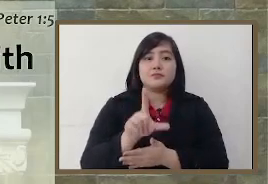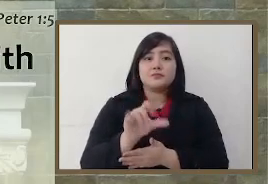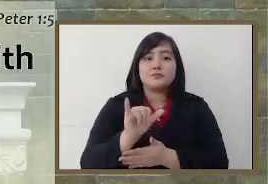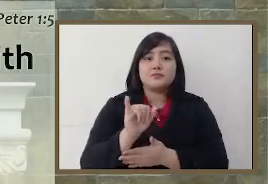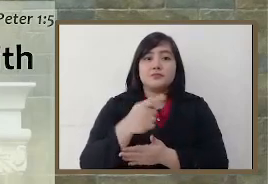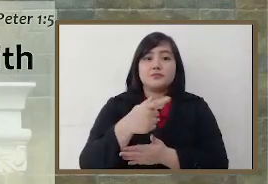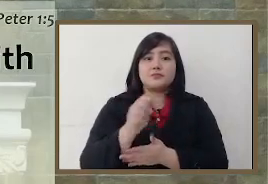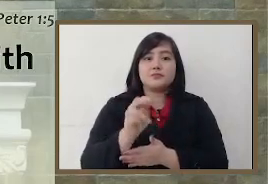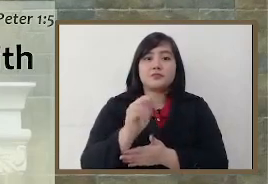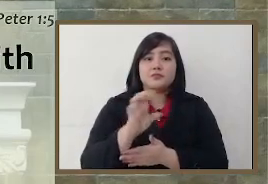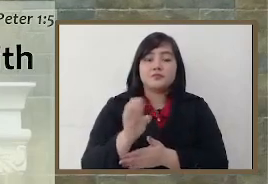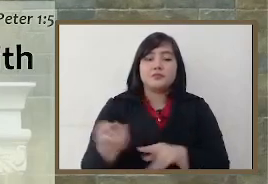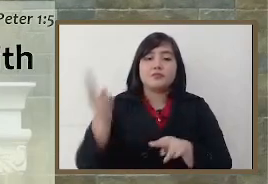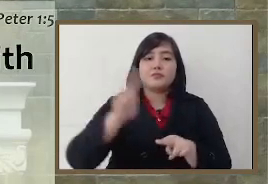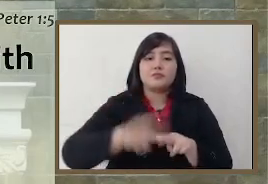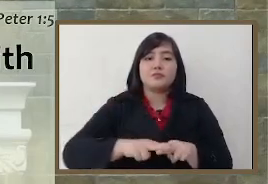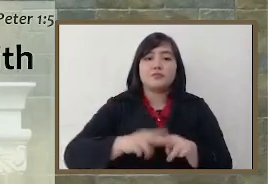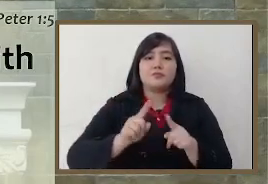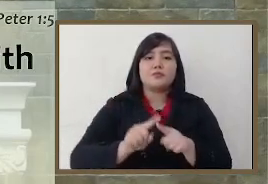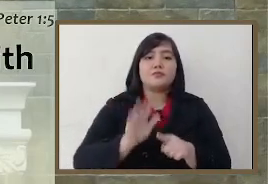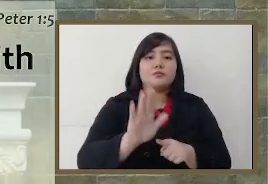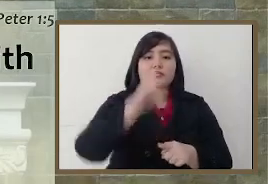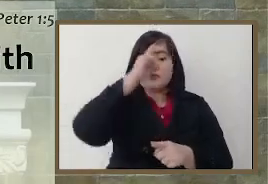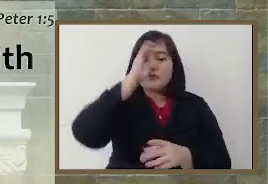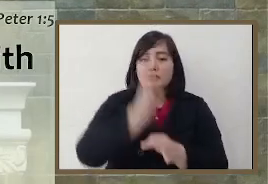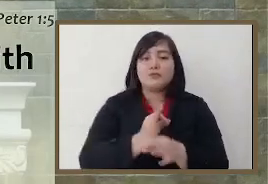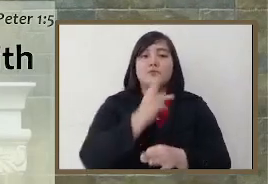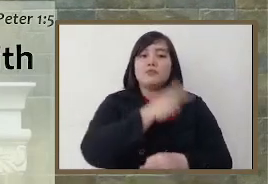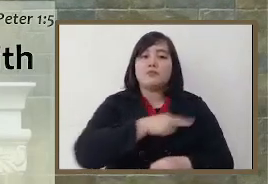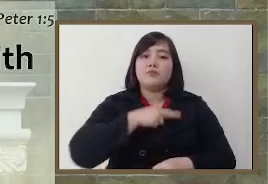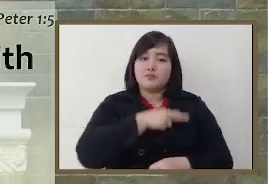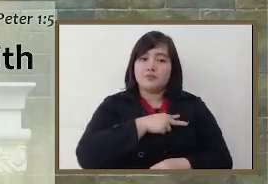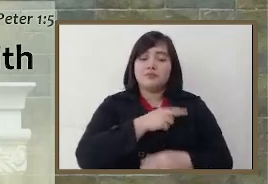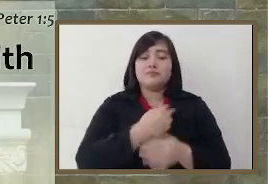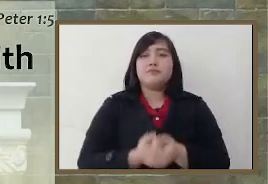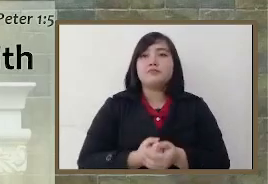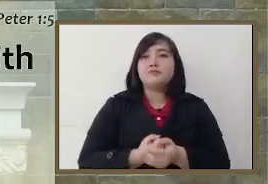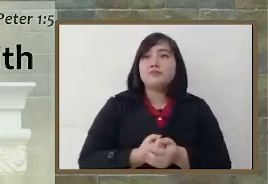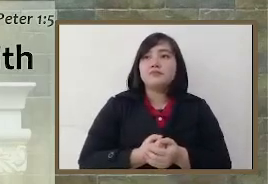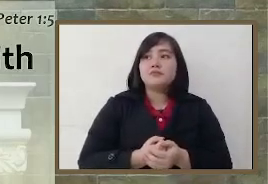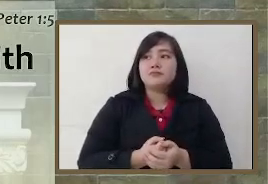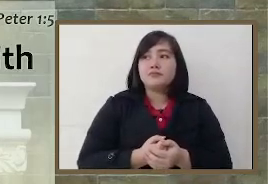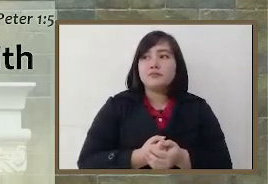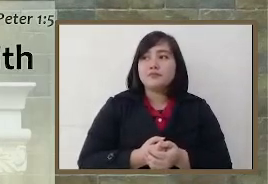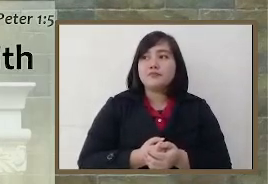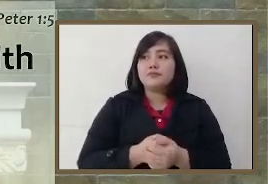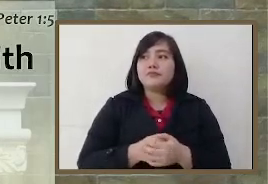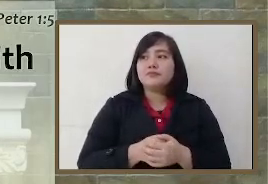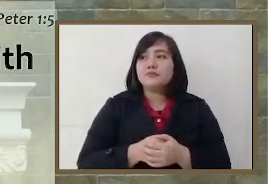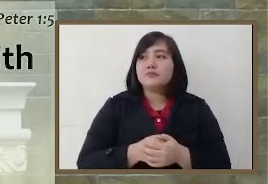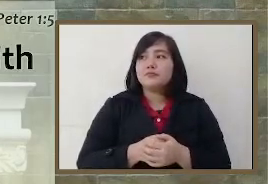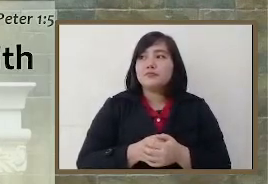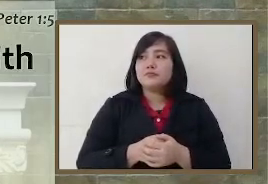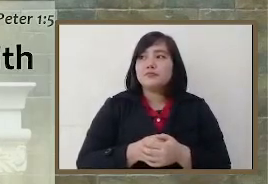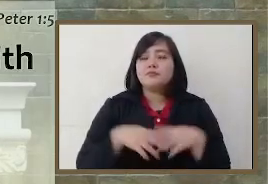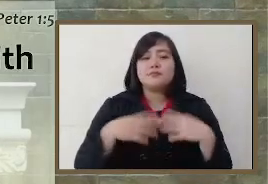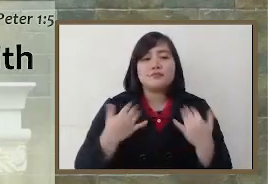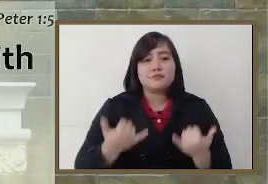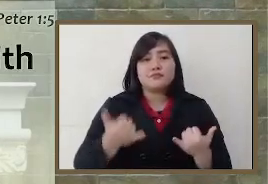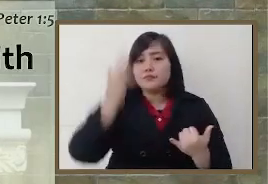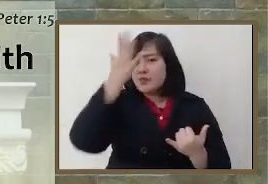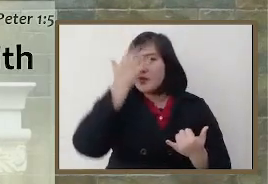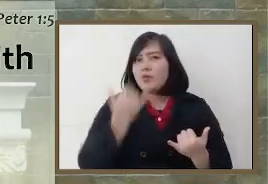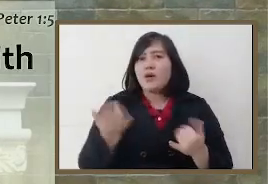faith virtue. Now, maaaring sabihin nyo, akala ko, Pastor, kumpleto na. Bakit may idadagdag pa? Now, as a